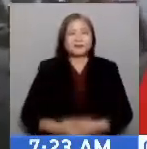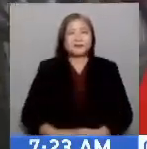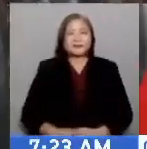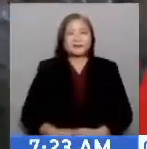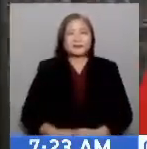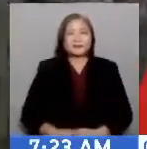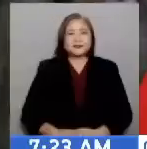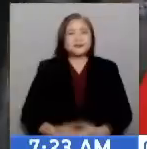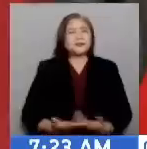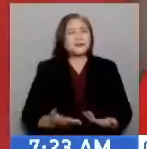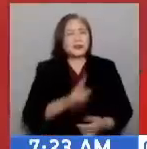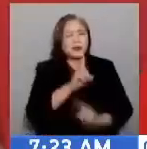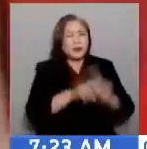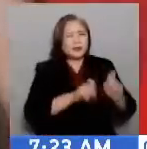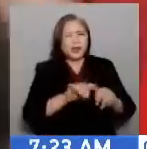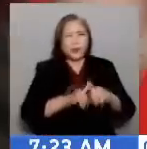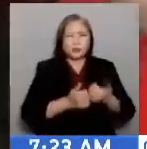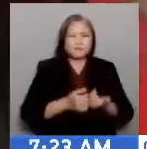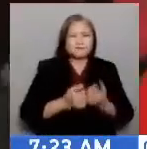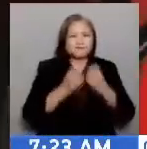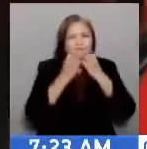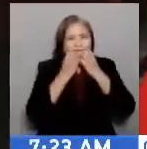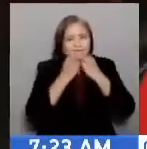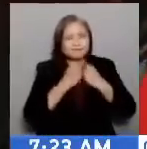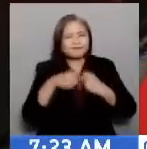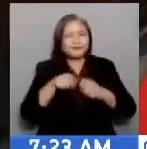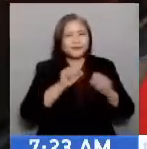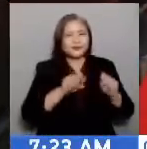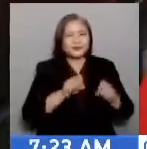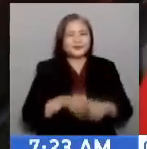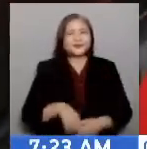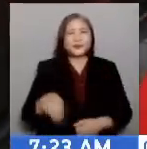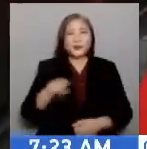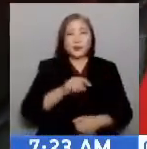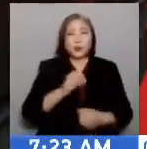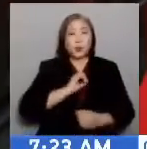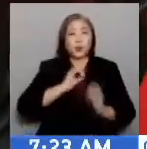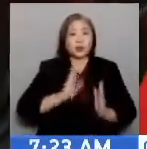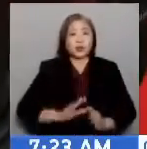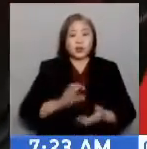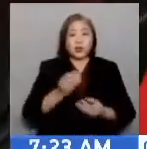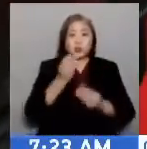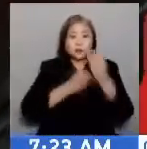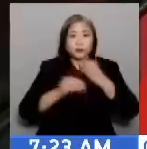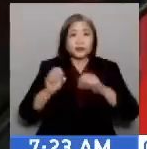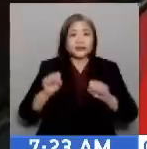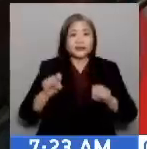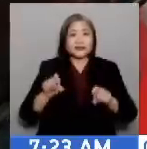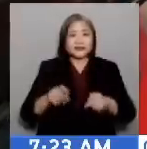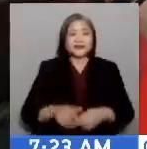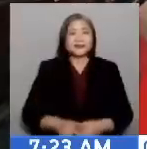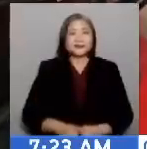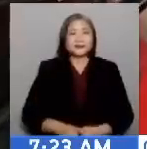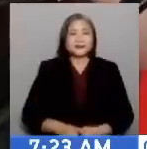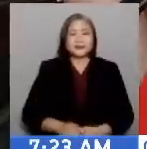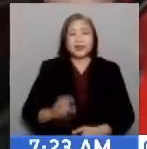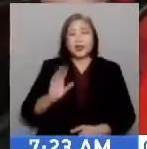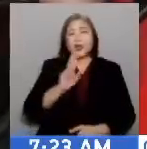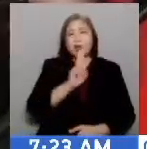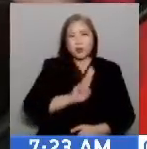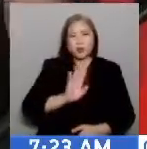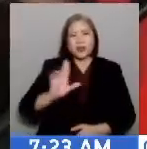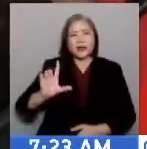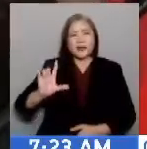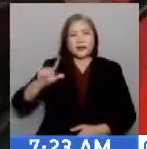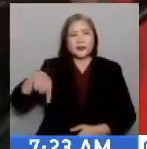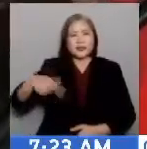ilang mga nagtitinda dito. Yung may mga ari ho ng mga karinderya dito, syempre, tangke po, yung LPG po ang kanilang ginagamit para mas mabilis